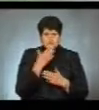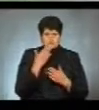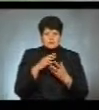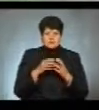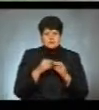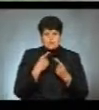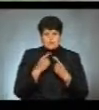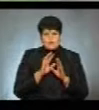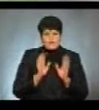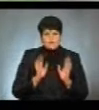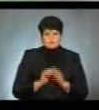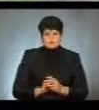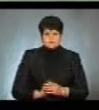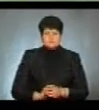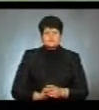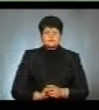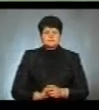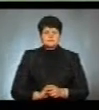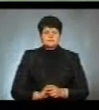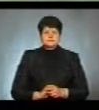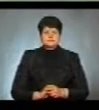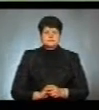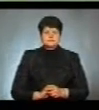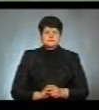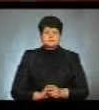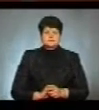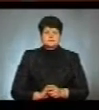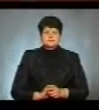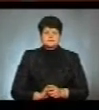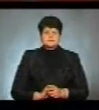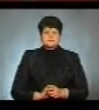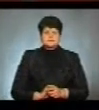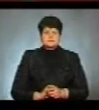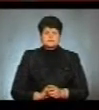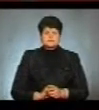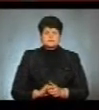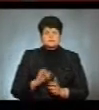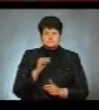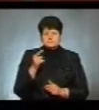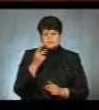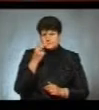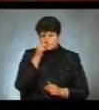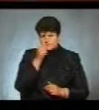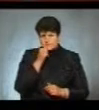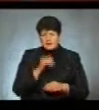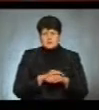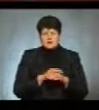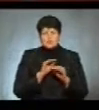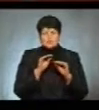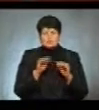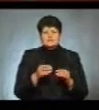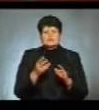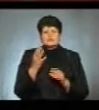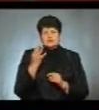взагалі. Світлана Лазорик, Юрій Багрій. Новини. У Тернополі за 2 місяці благоустрою висадили